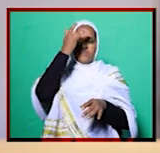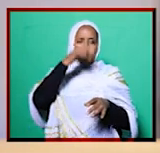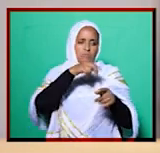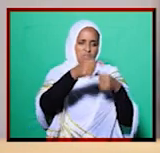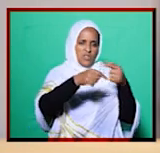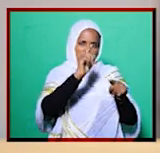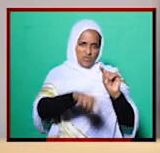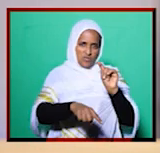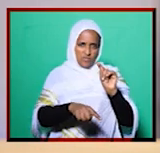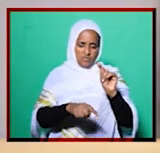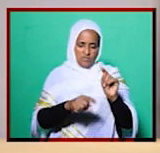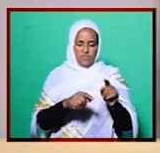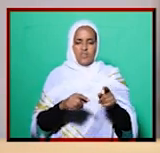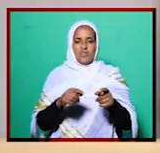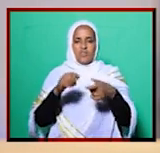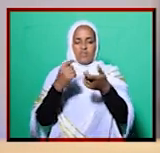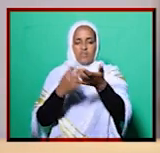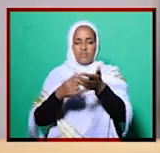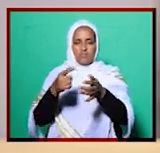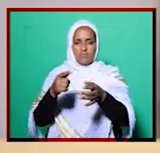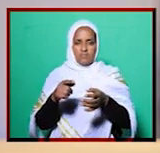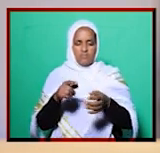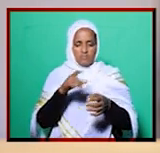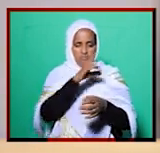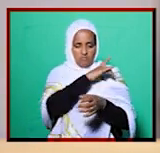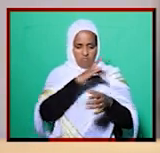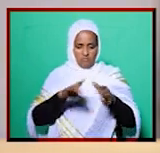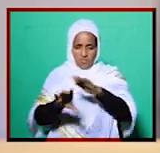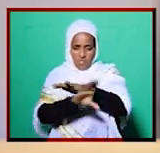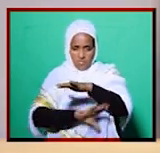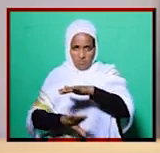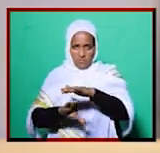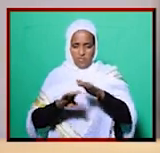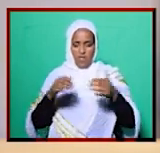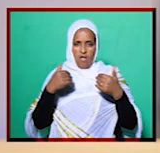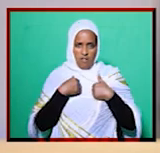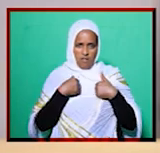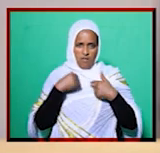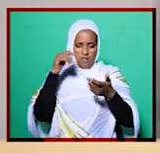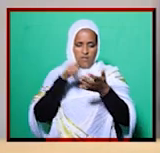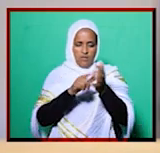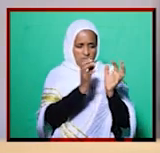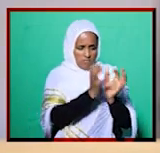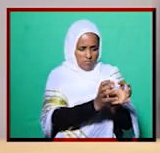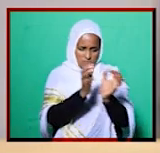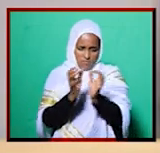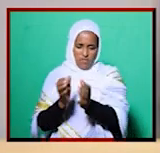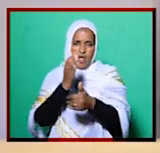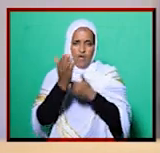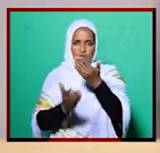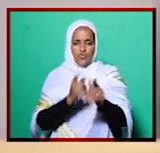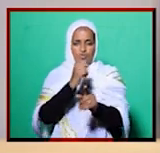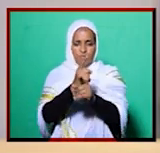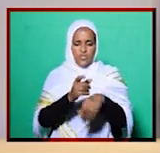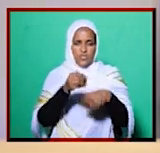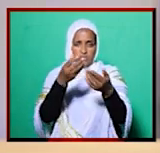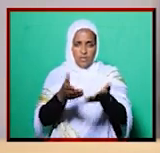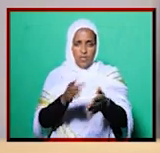አይችልም ስለዚህ ከታች ጀምሮ እስከ የመመናን ድርሻ አለ ቅድም የዘረዘርኳቸው በየድርሻችን